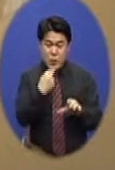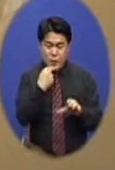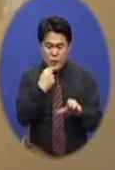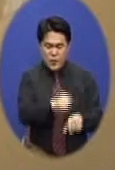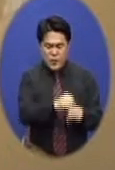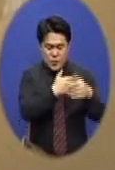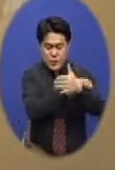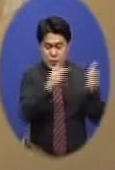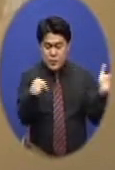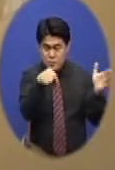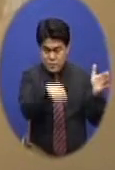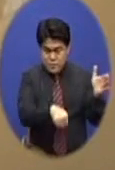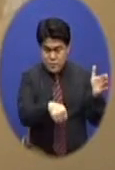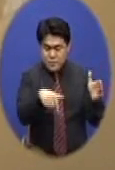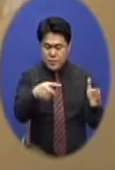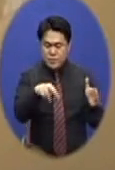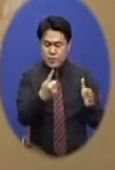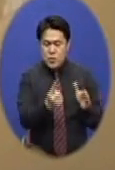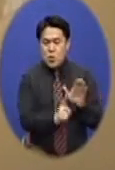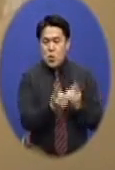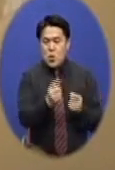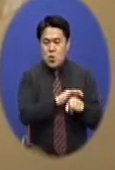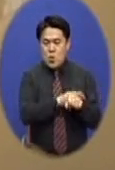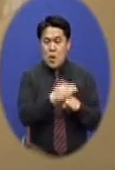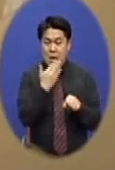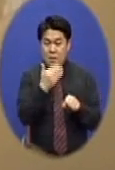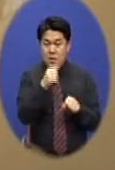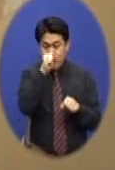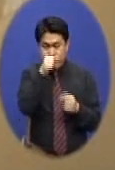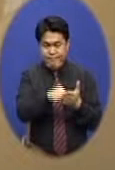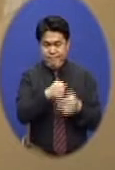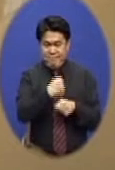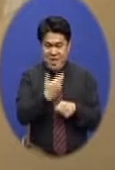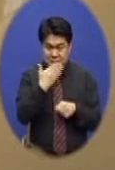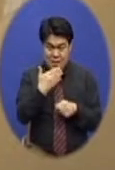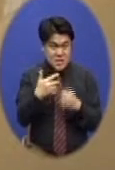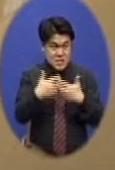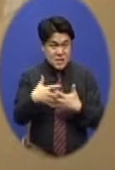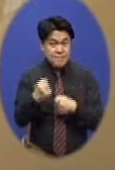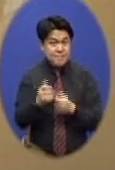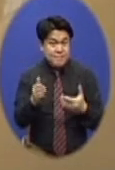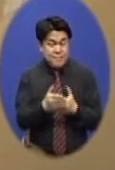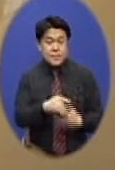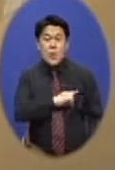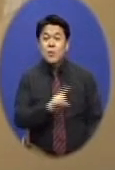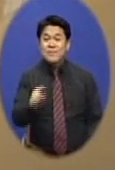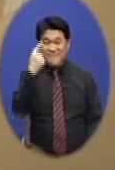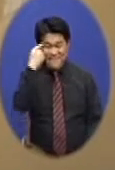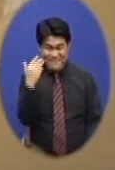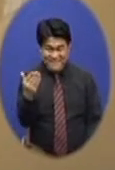내부를 높은 습도로 유지해 고품질 농산물을 생산할 수 있는 장치를 개발했습니다. 이